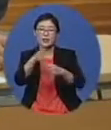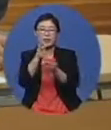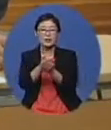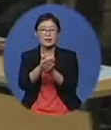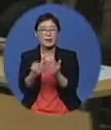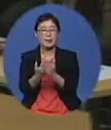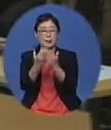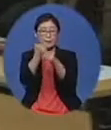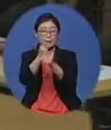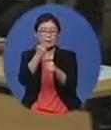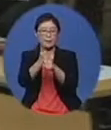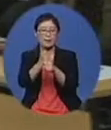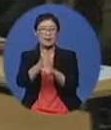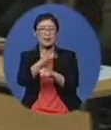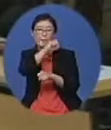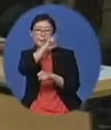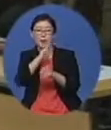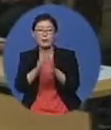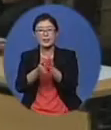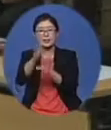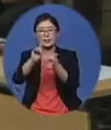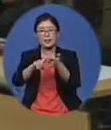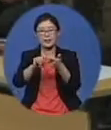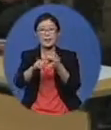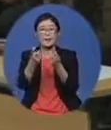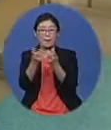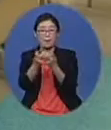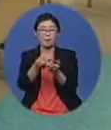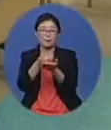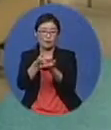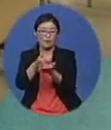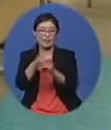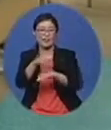문제점들을 능동적으로 대응할 예정이라고 말했습니다.